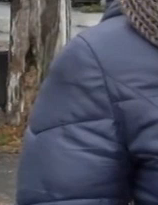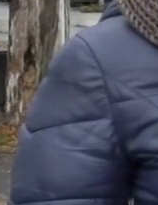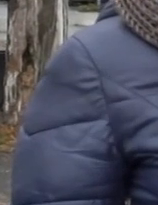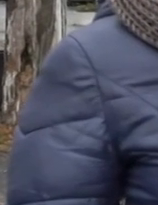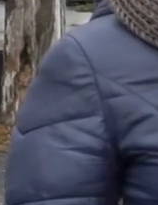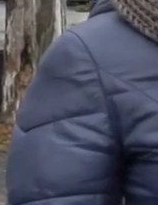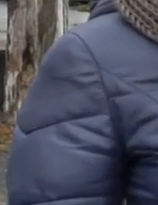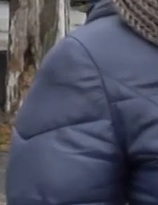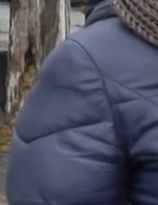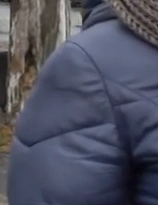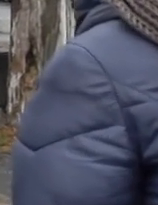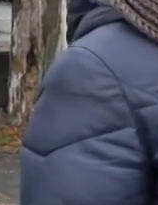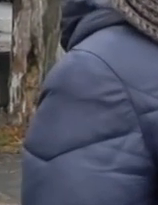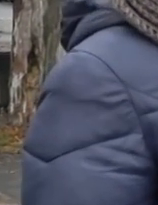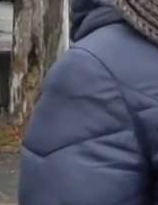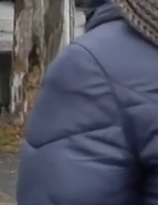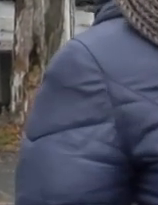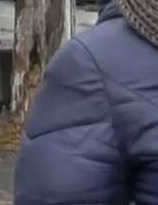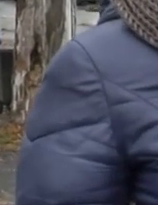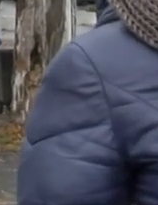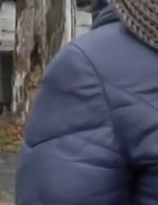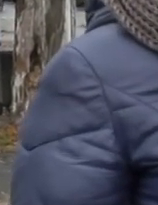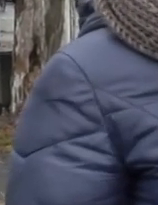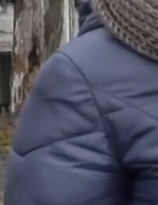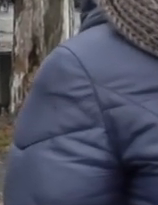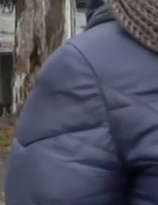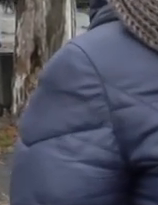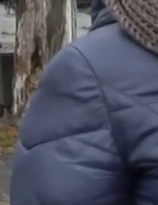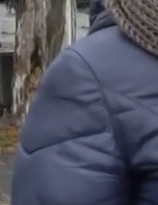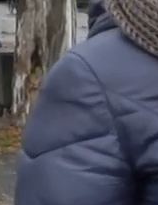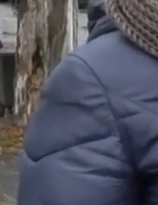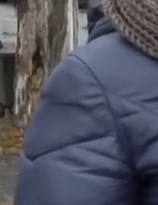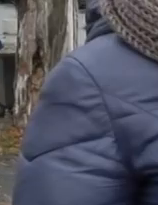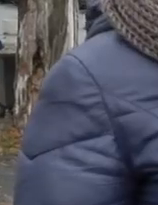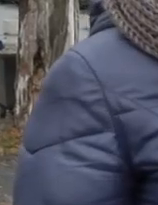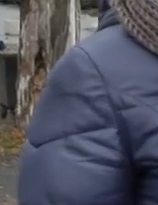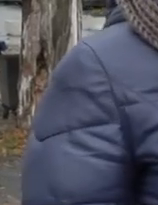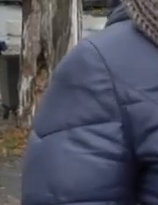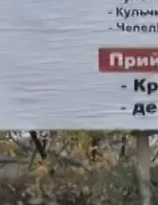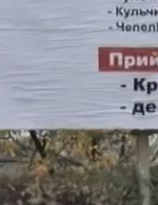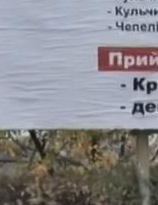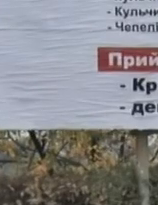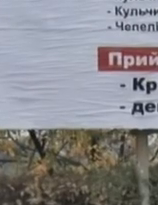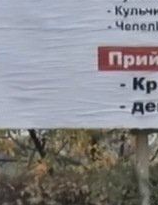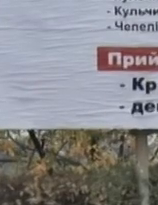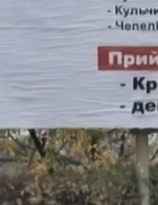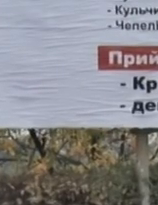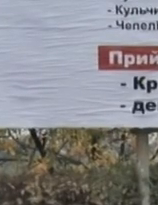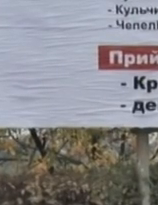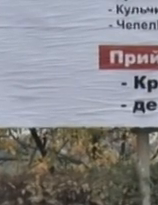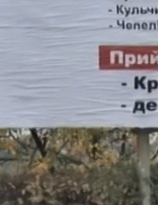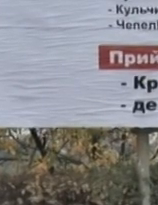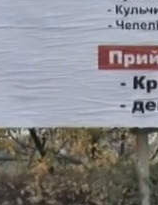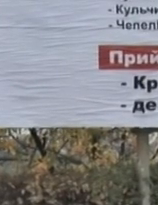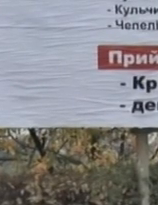нас. Це вже залежить від керівництва, кого ми оберемо, які зрушення вони зроблять. Очолити Красилівську громаду